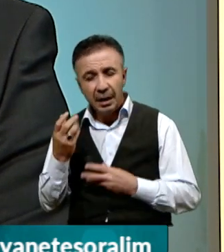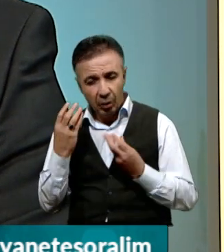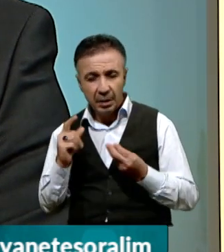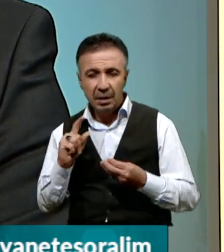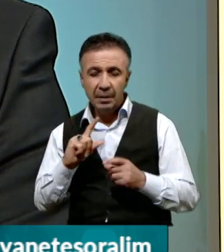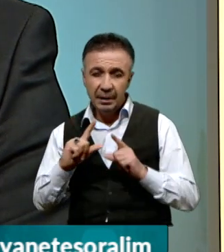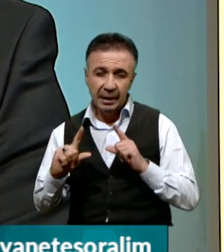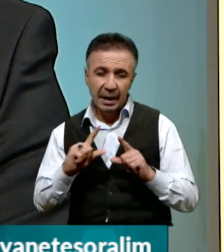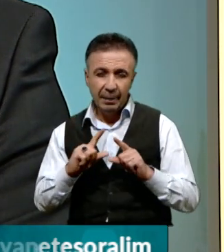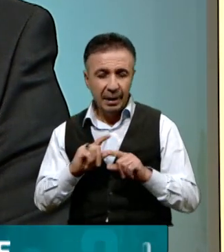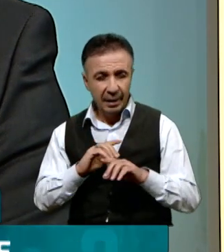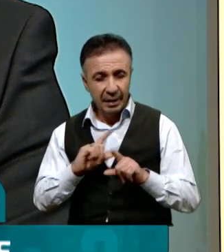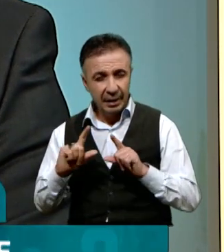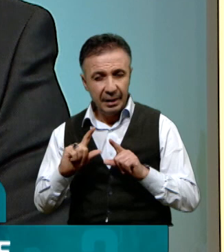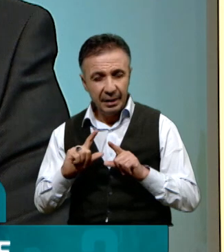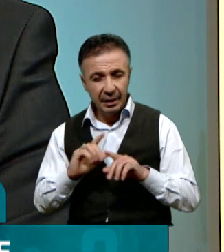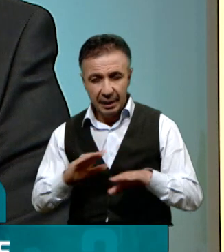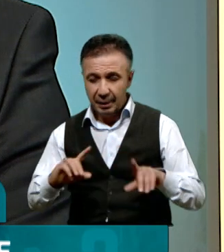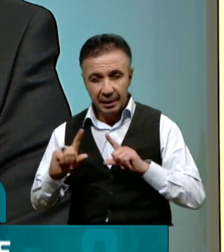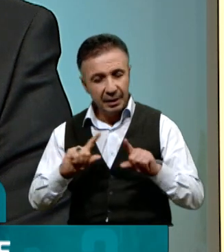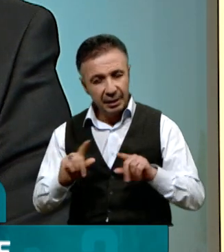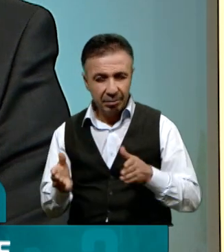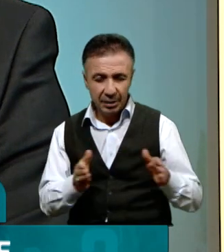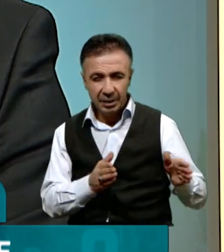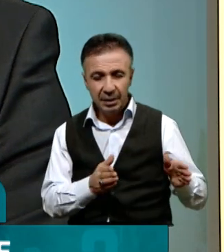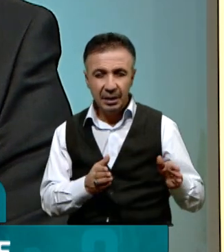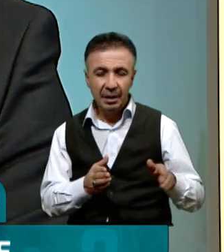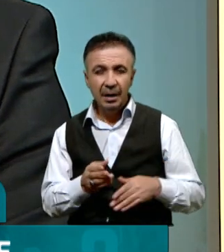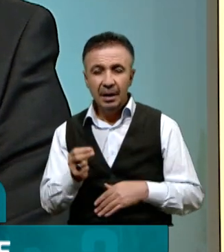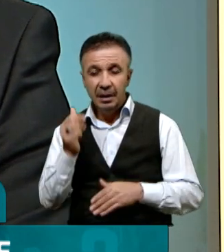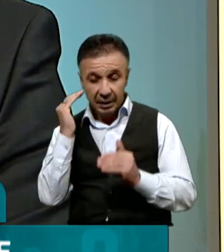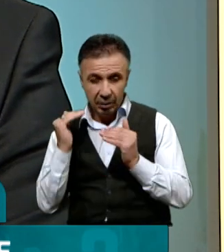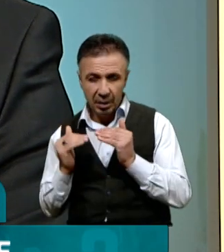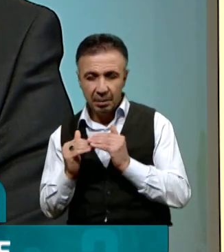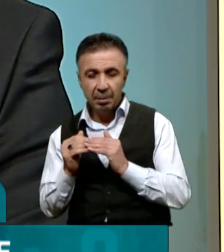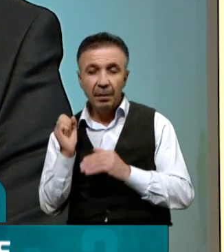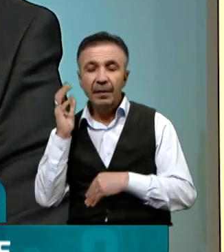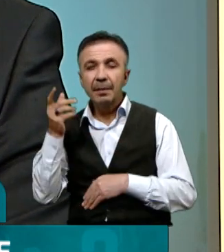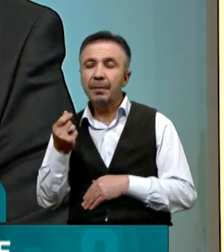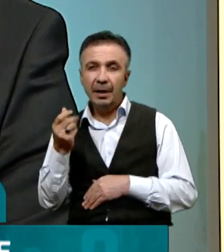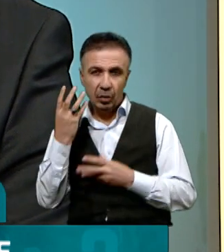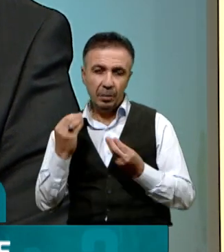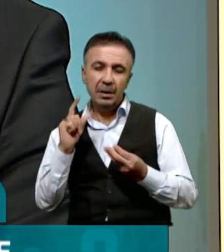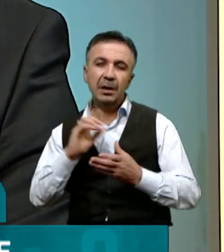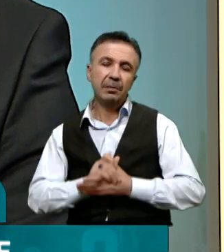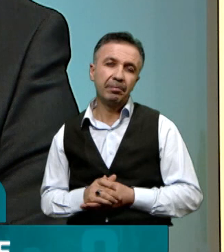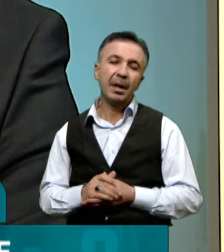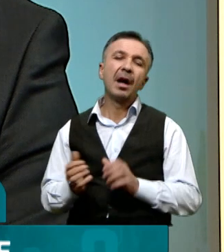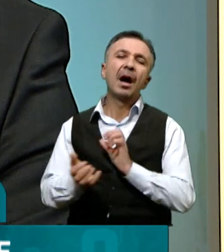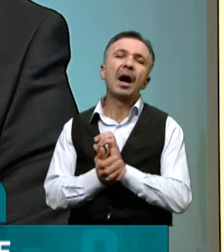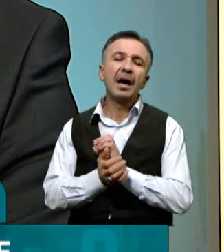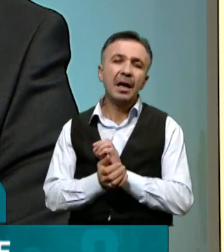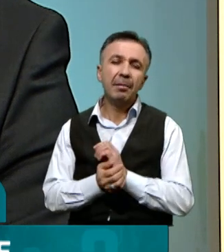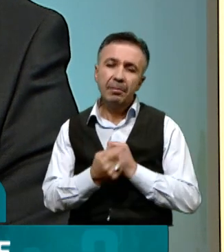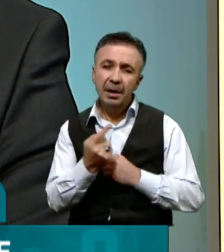Temel ihtiyaçların dışında nisaba mali kadar, yani nisaba ulaşan bir birikime, fazlaca bir birikime sahip olmak. Şimdi aile bireyleri